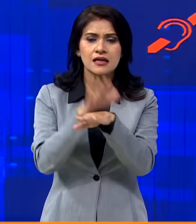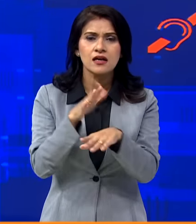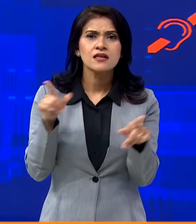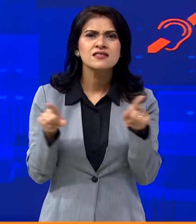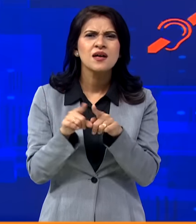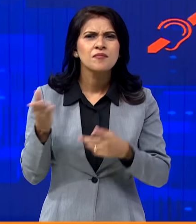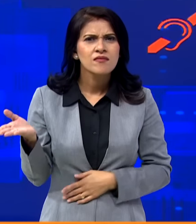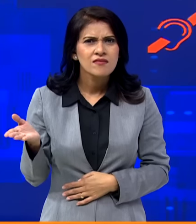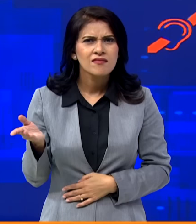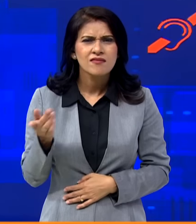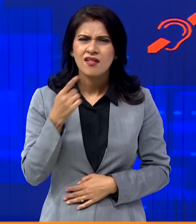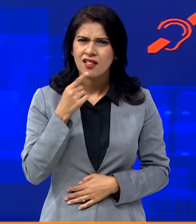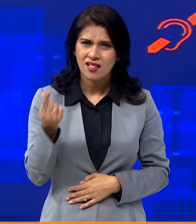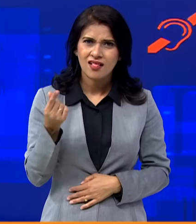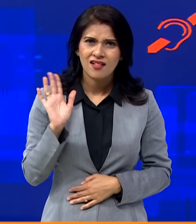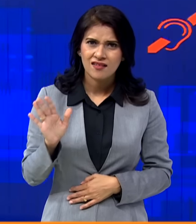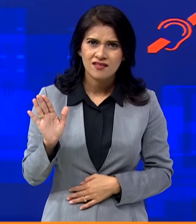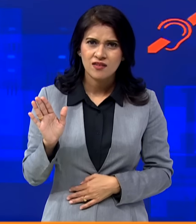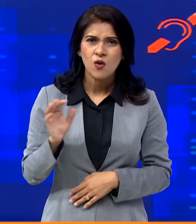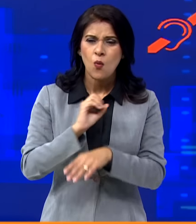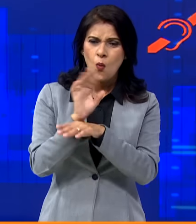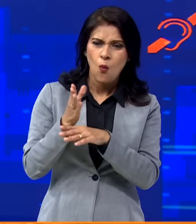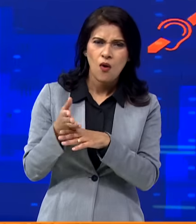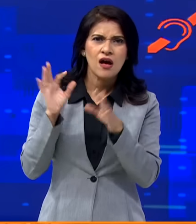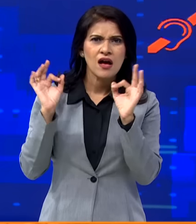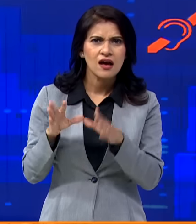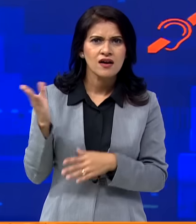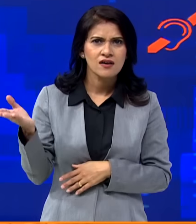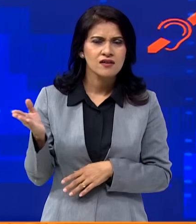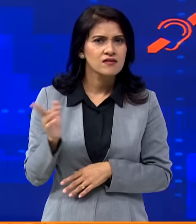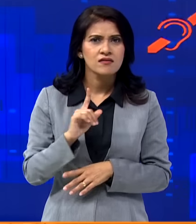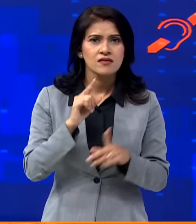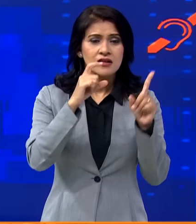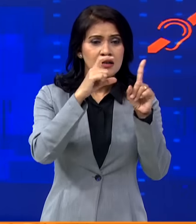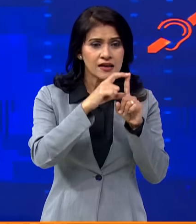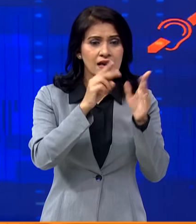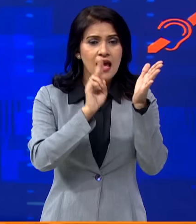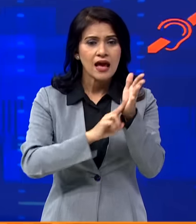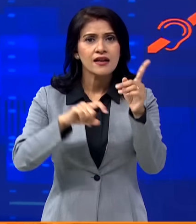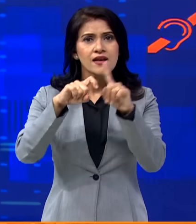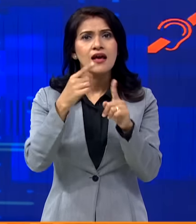दिया डेंगू मलेरिया कोड इससे तो डीएमके बनता डीएमके की फुल फॉर्म ही है डेंगू